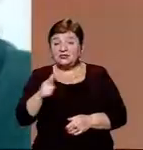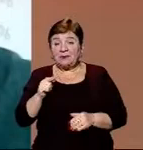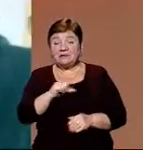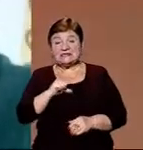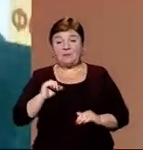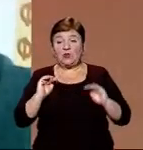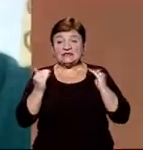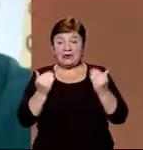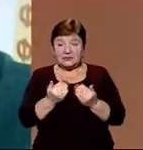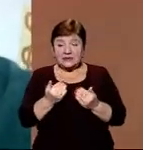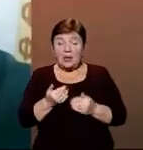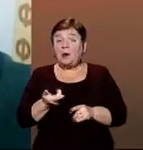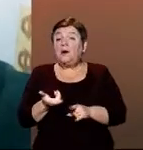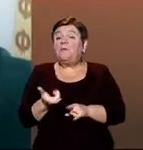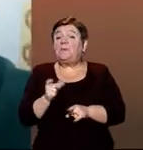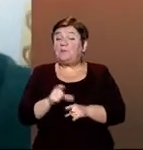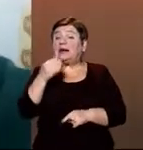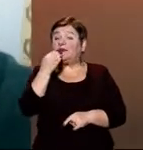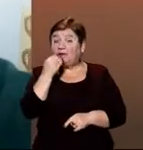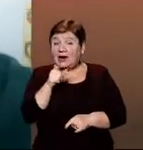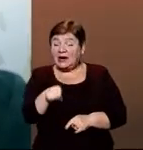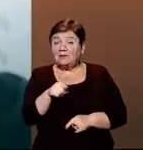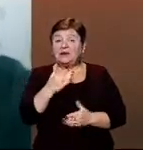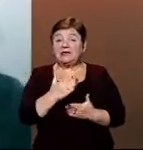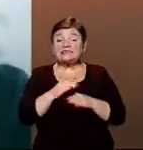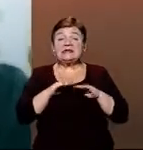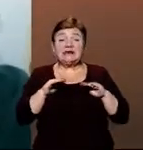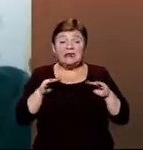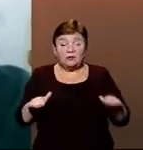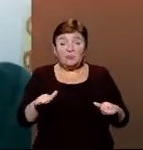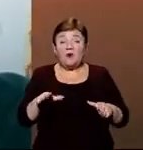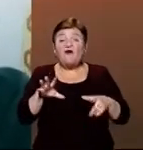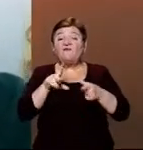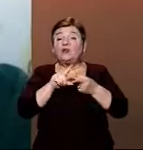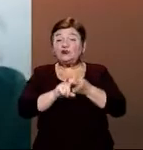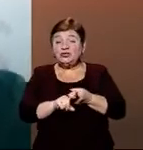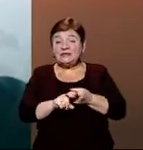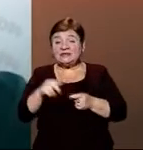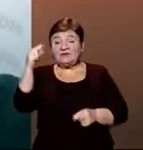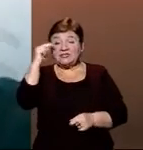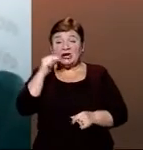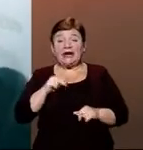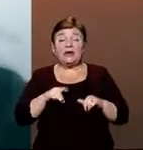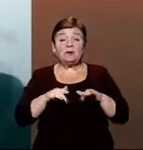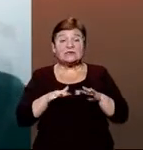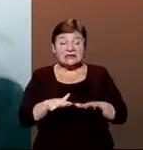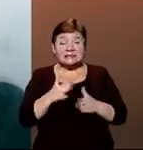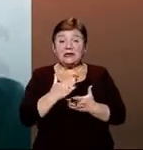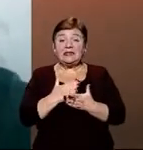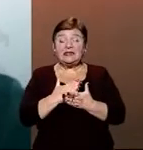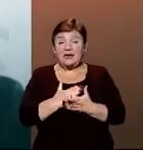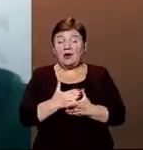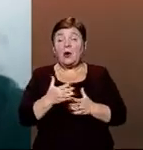самоізоляції. Вважаю перевагами дистанційного навчання можливість дитини включитися в навчальний процес, мати змогу